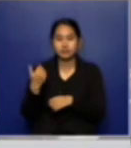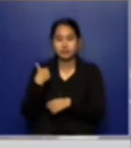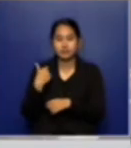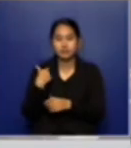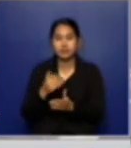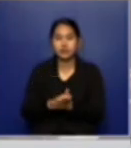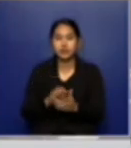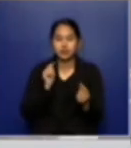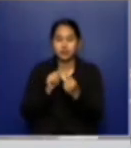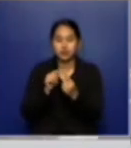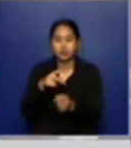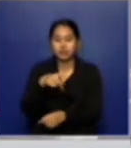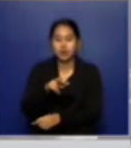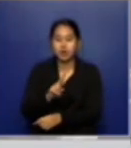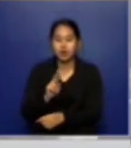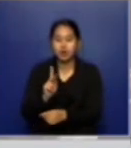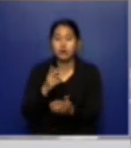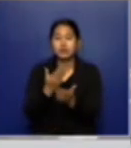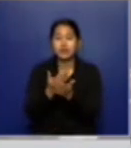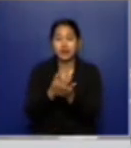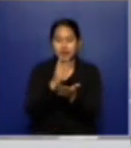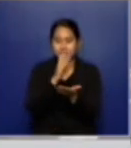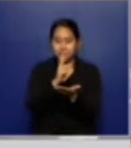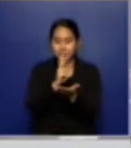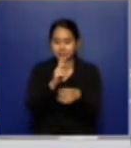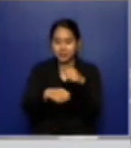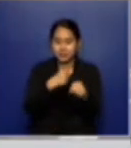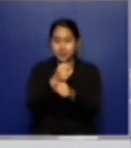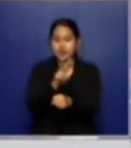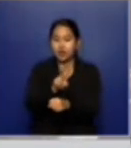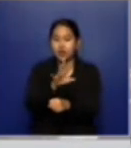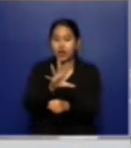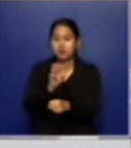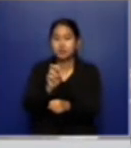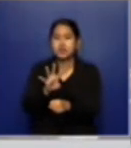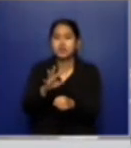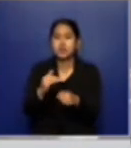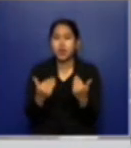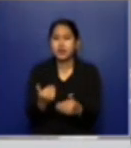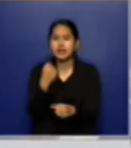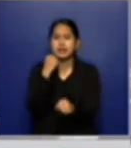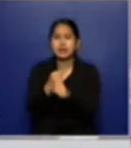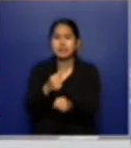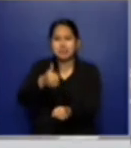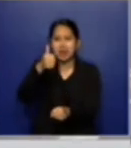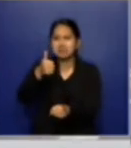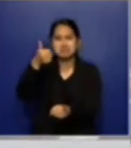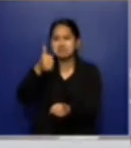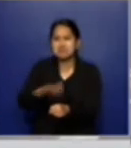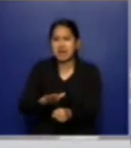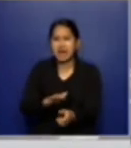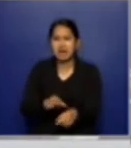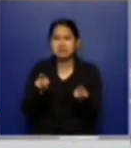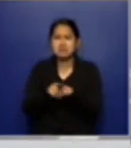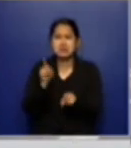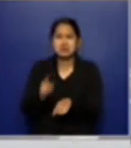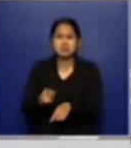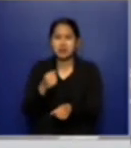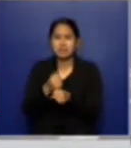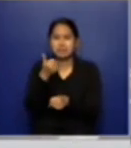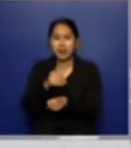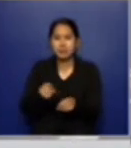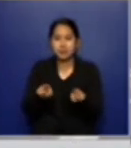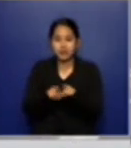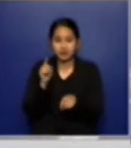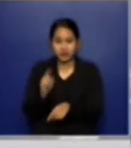บประมาณรายจ่ายประจำปี2564นั้นก็ยังไม่สามารถทำได้เช่นเคยค่ะพี่น้องประชาชน